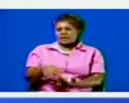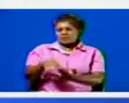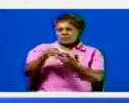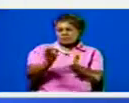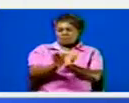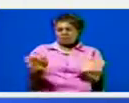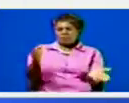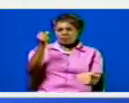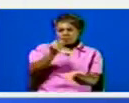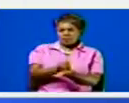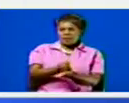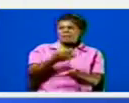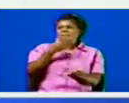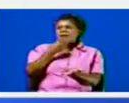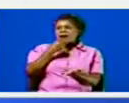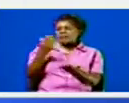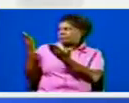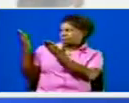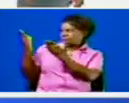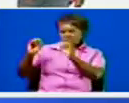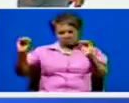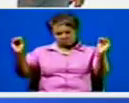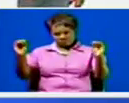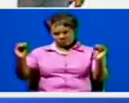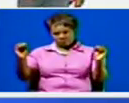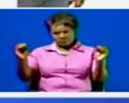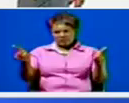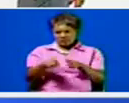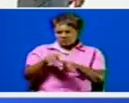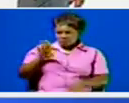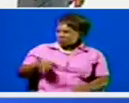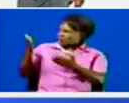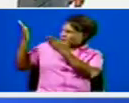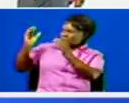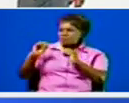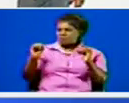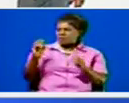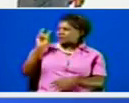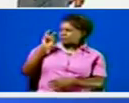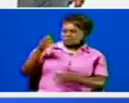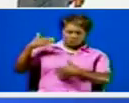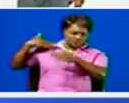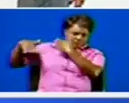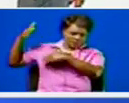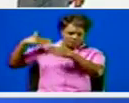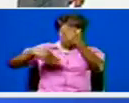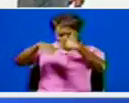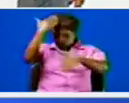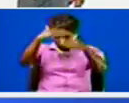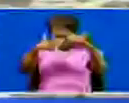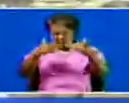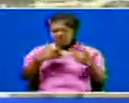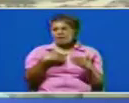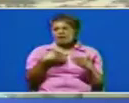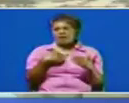umma. Mwanaume haruhusiwi kuvaa hivi, hali kadhalika kwa wanawake. Ukiangalia zamani, vyuo vingine vilikuwa